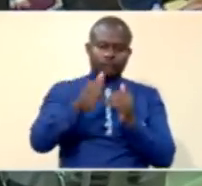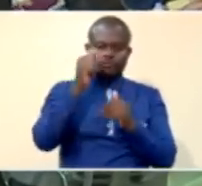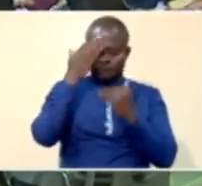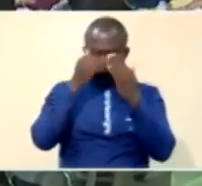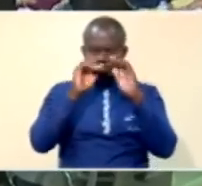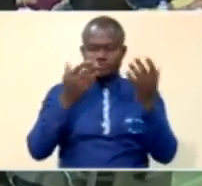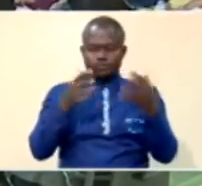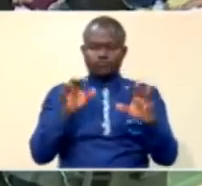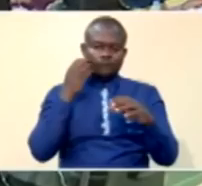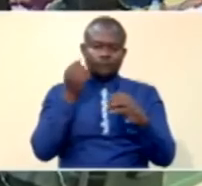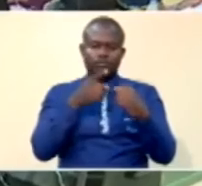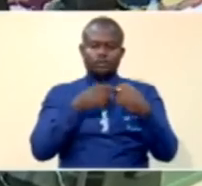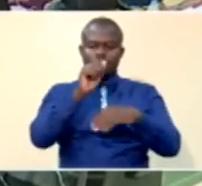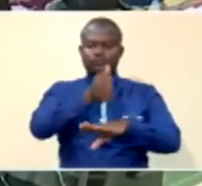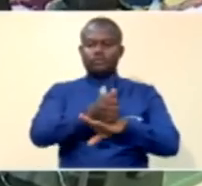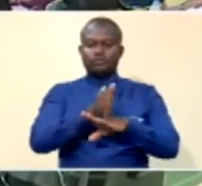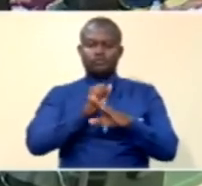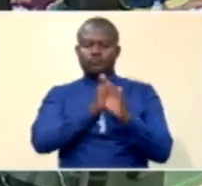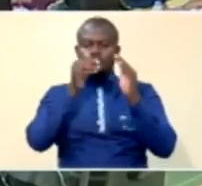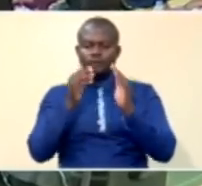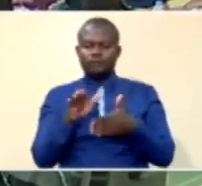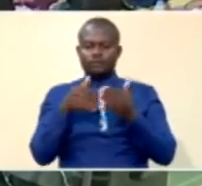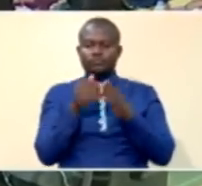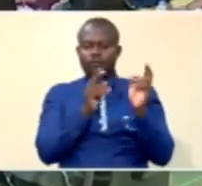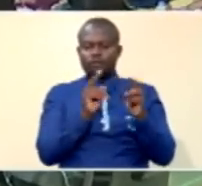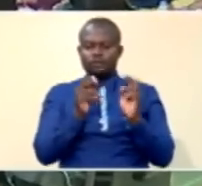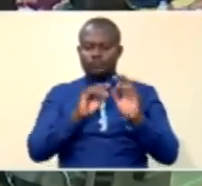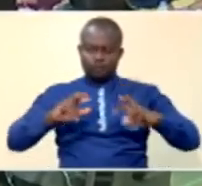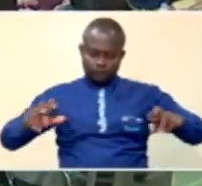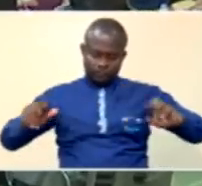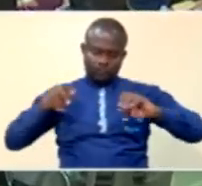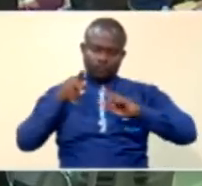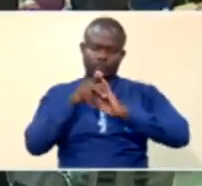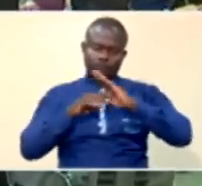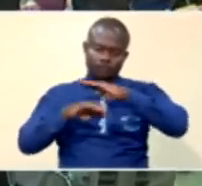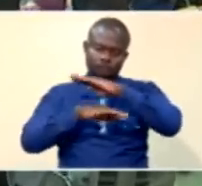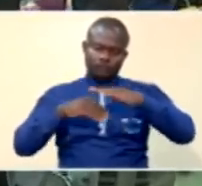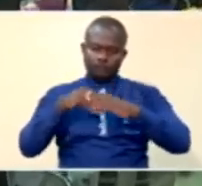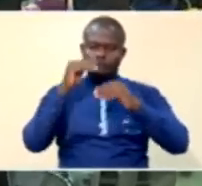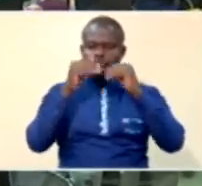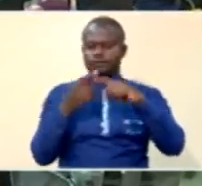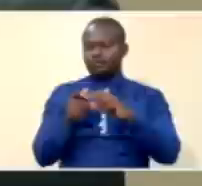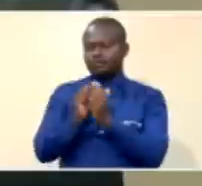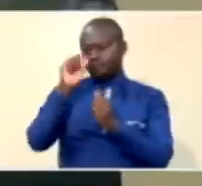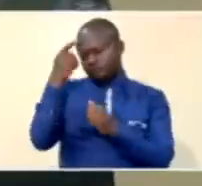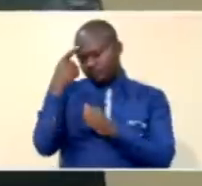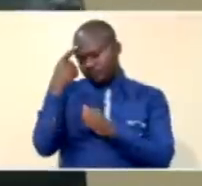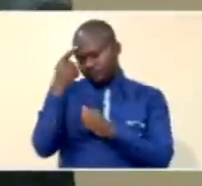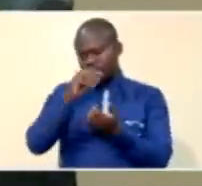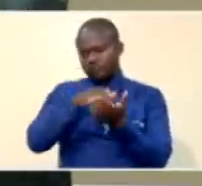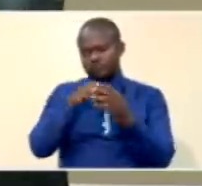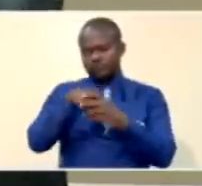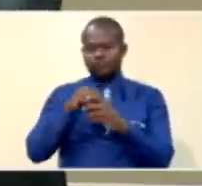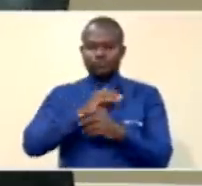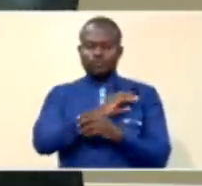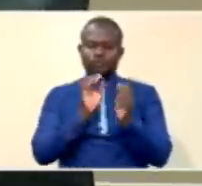imaze amezi atandatu ishyizweho. Sena isanzwe igenzura yubahirizwa ry'amahame remezo mu nzego zitandukanye za leta. Ibigo birimo